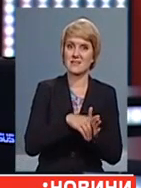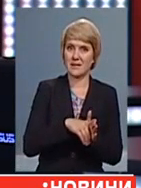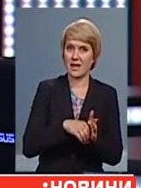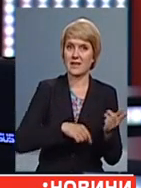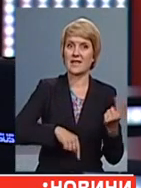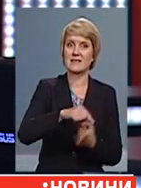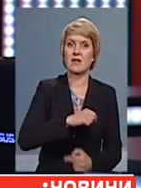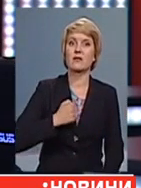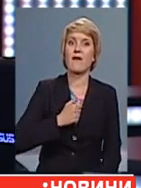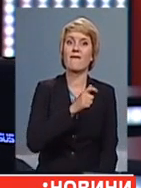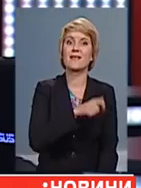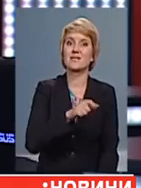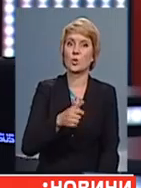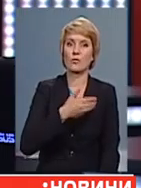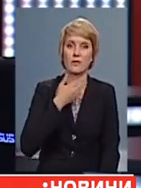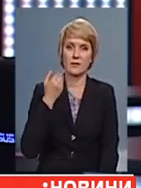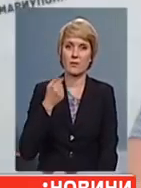центрі оборони Маріуполя.